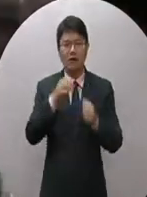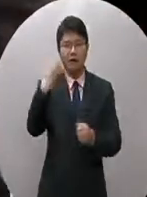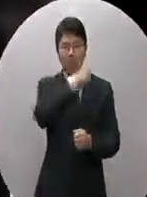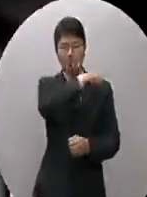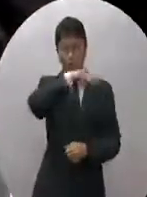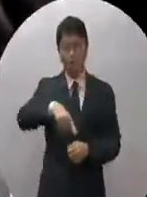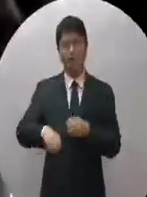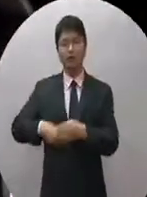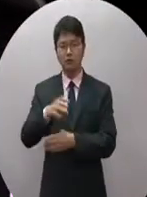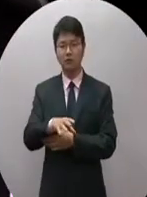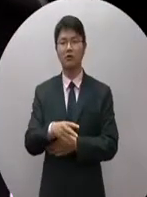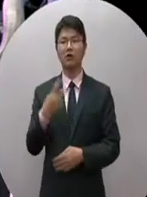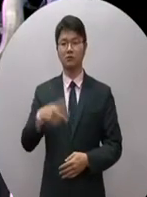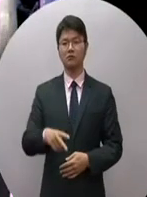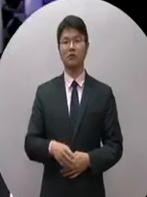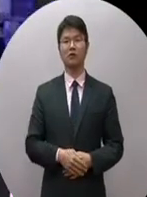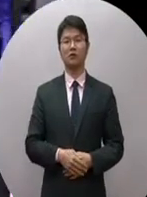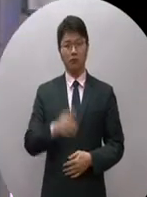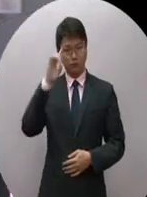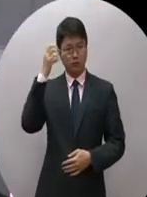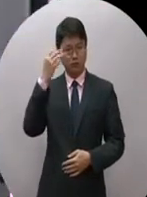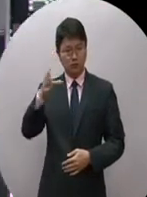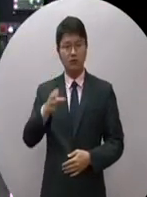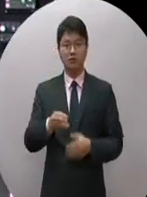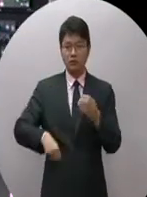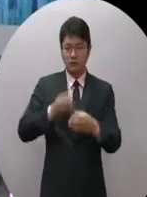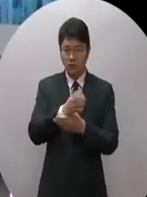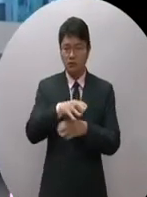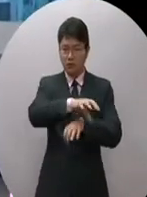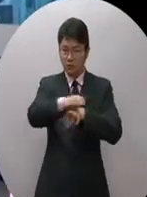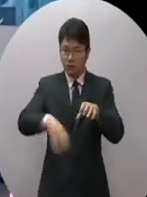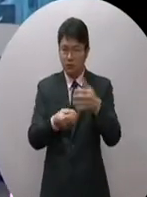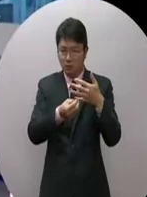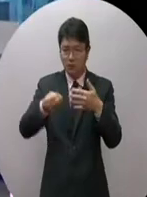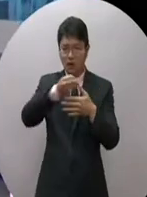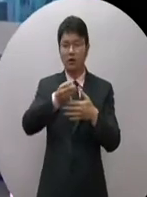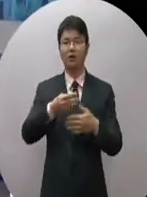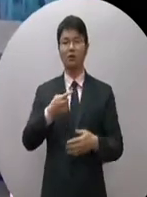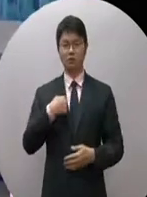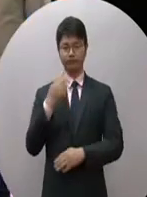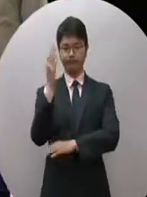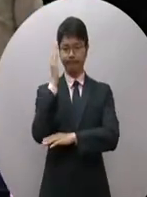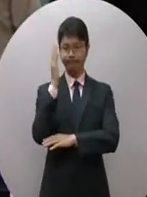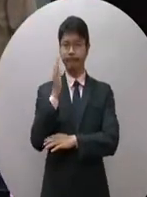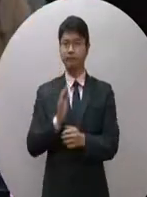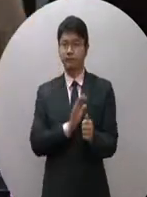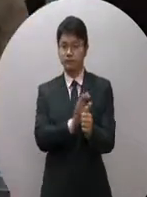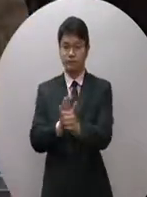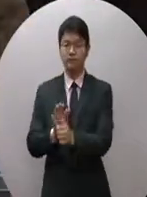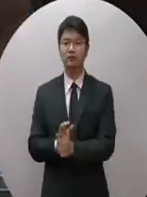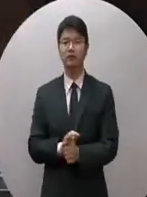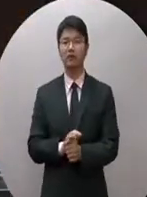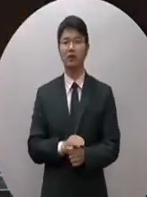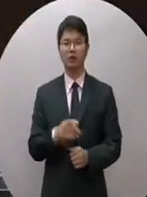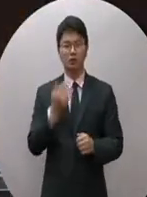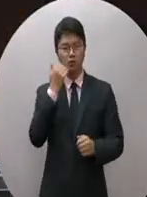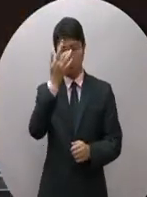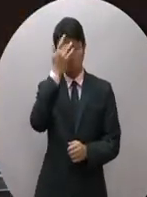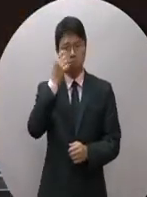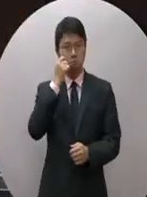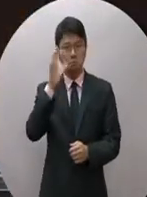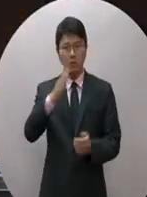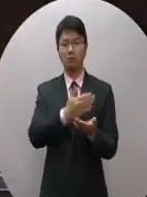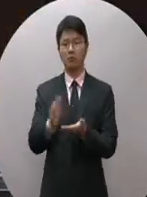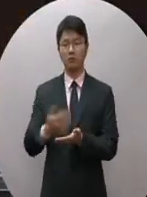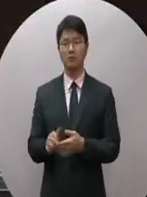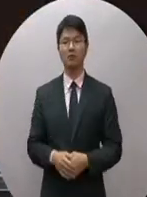资，优化创新投资环境，政府将全力推动排除障碍客制